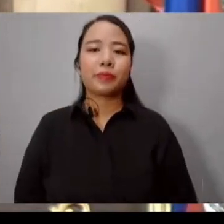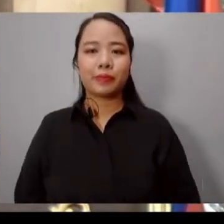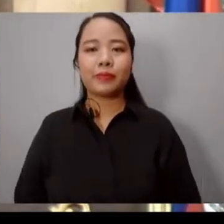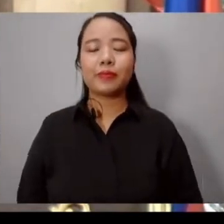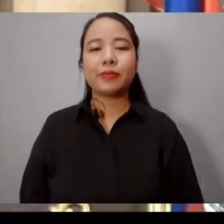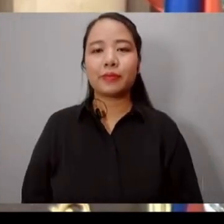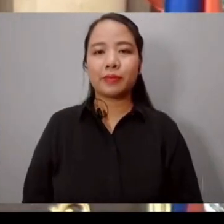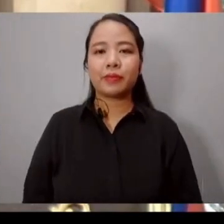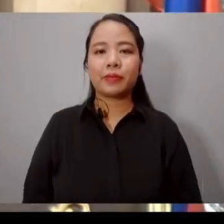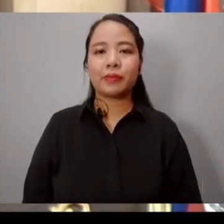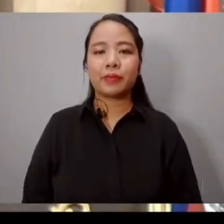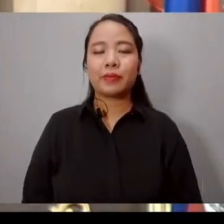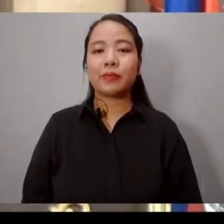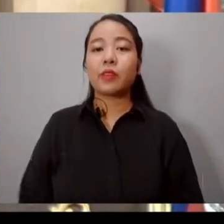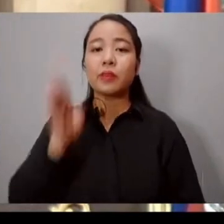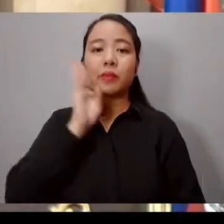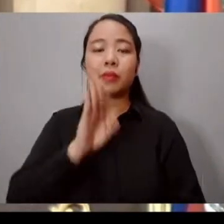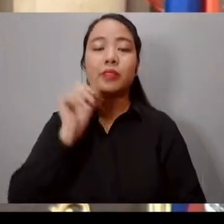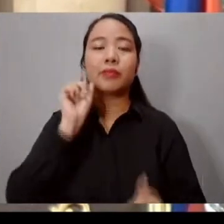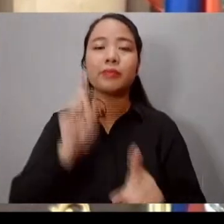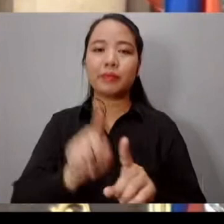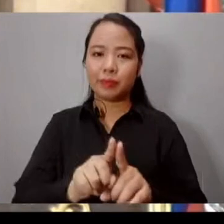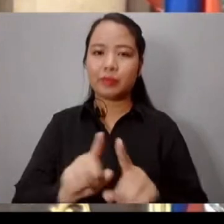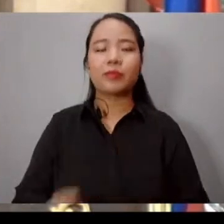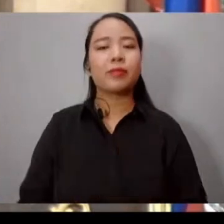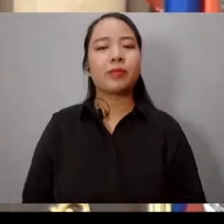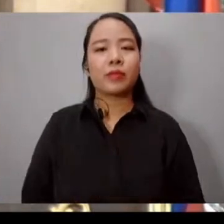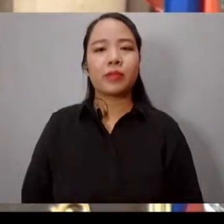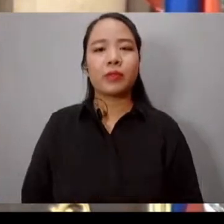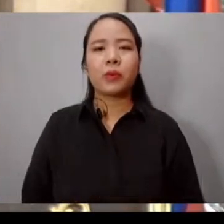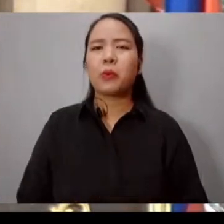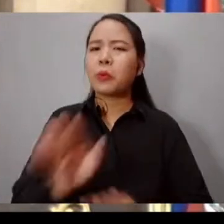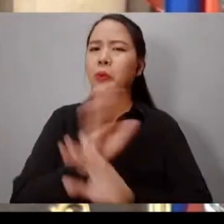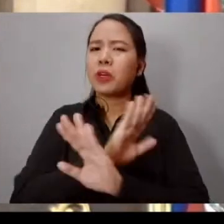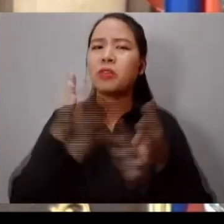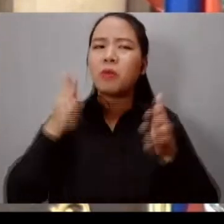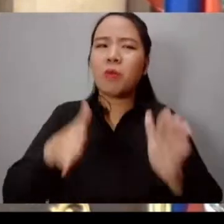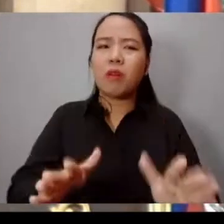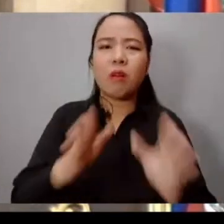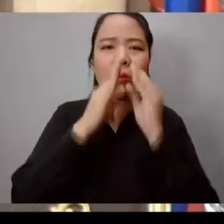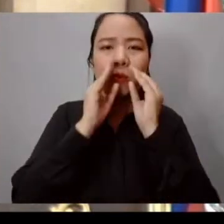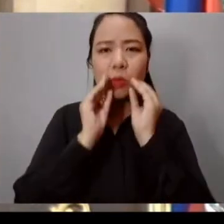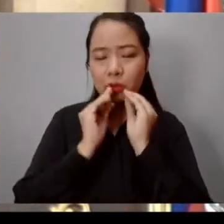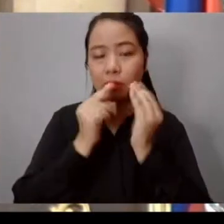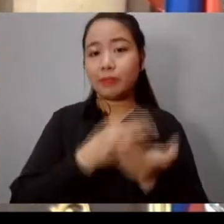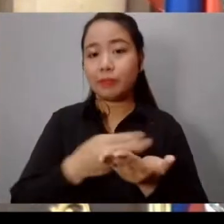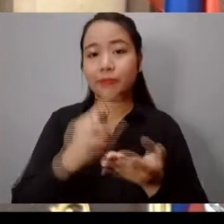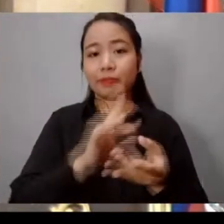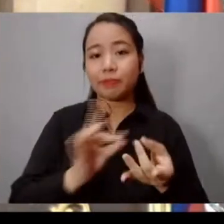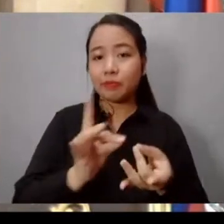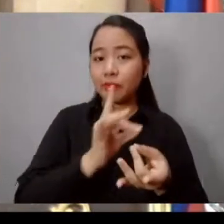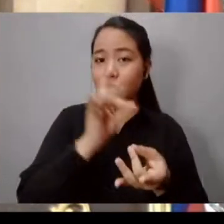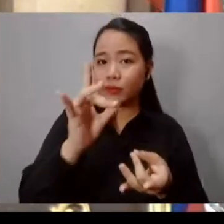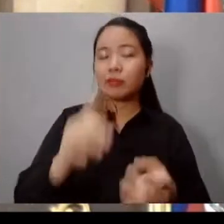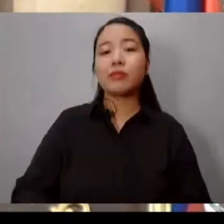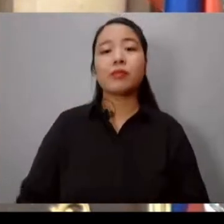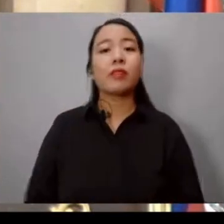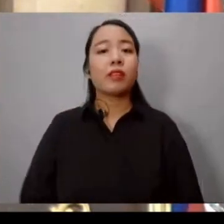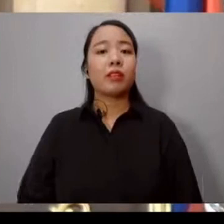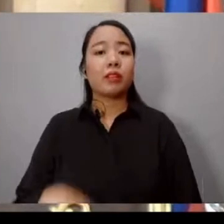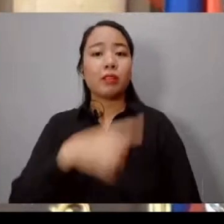Mga kapatid, huwag ninyong dulutan ng pigati ang Espiritu Santo, sapagkat ito